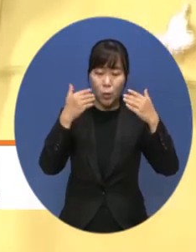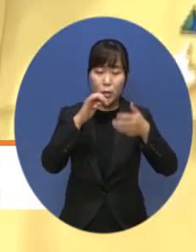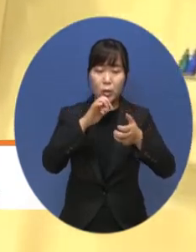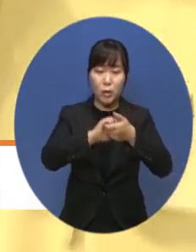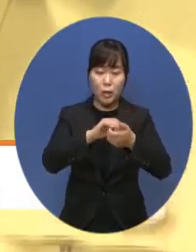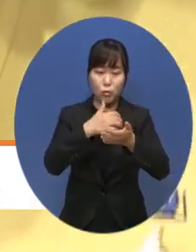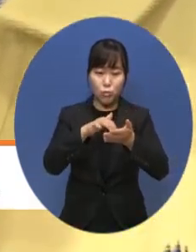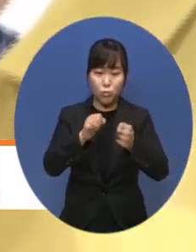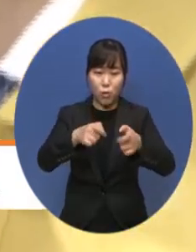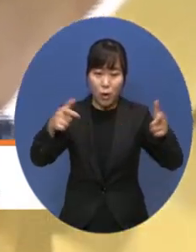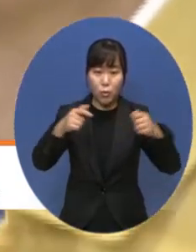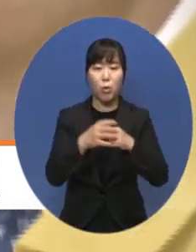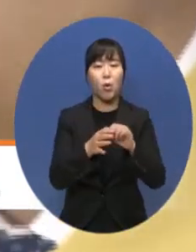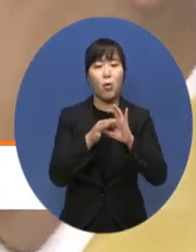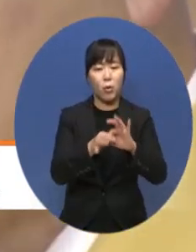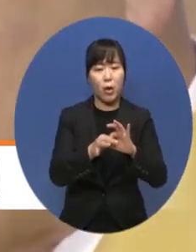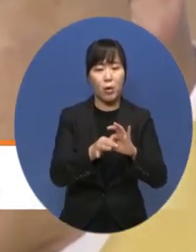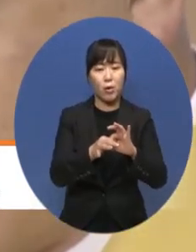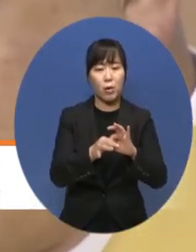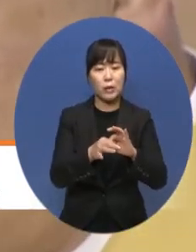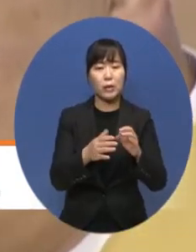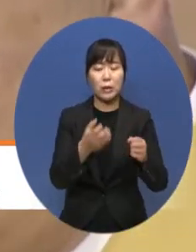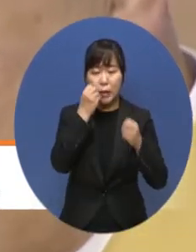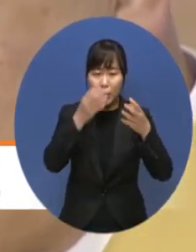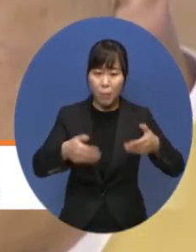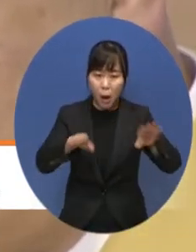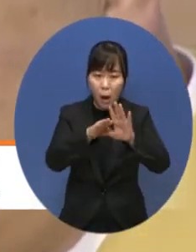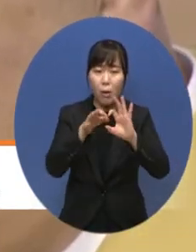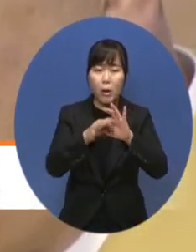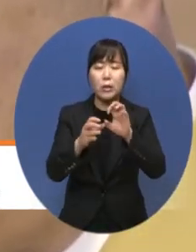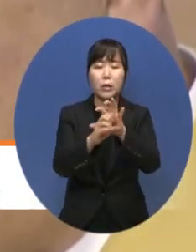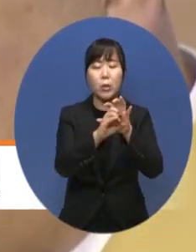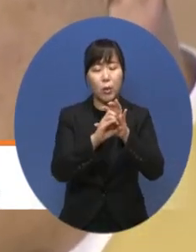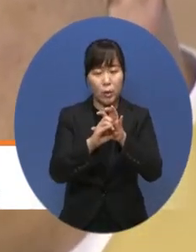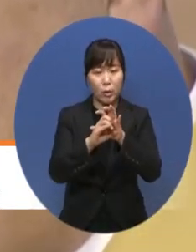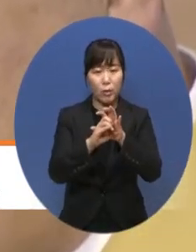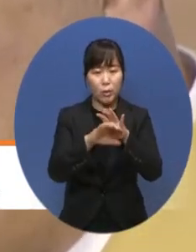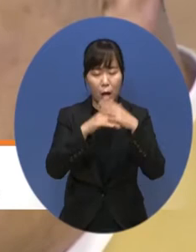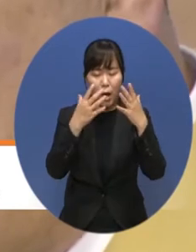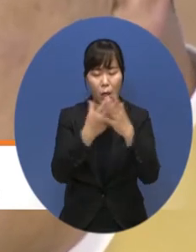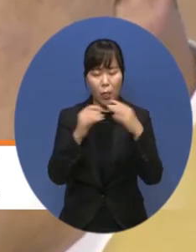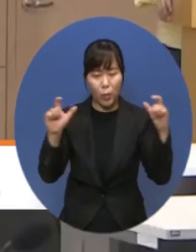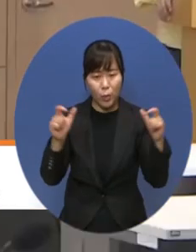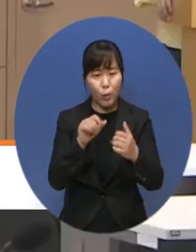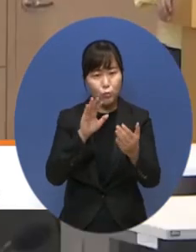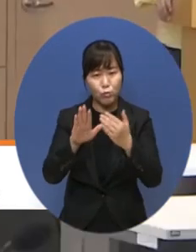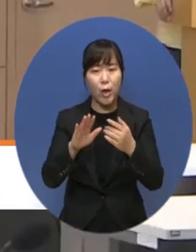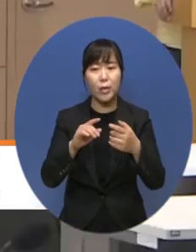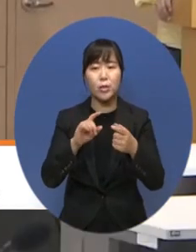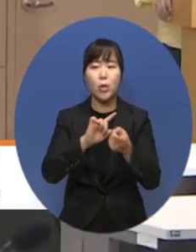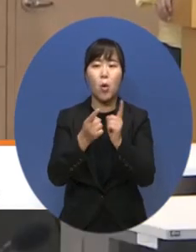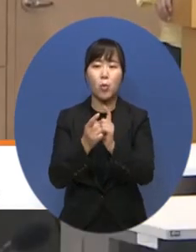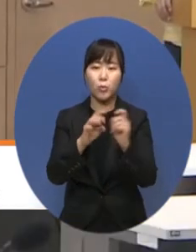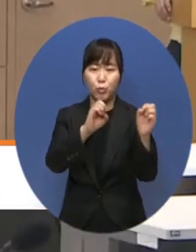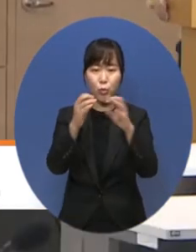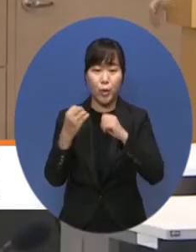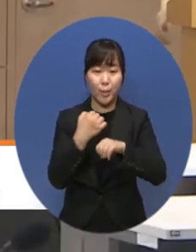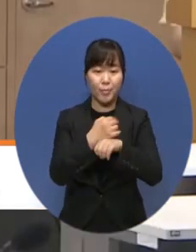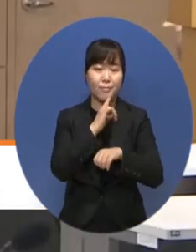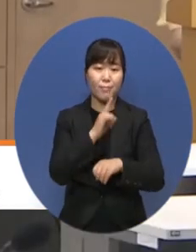대해 수도권 의 콜은 알고 상황이 안정된 2호 의료계와 논의를 하며 추진해 나가겠다 고 밝혔습니다